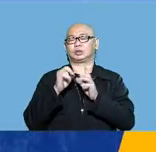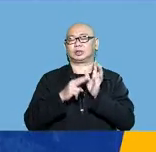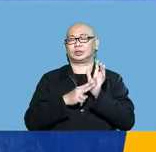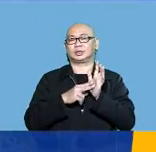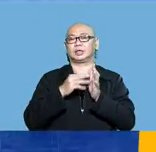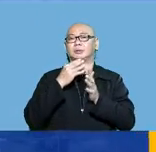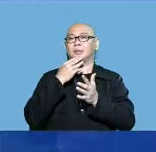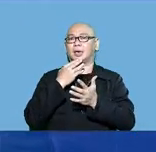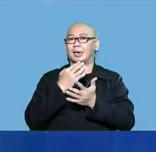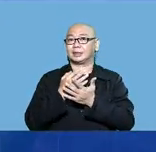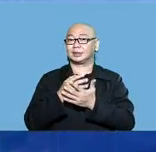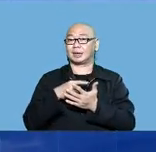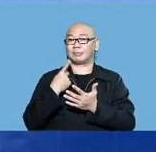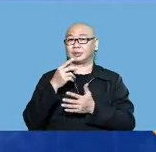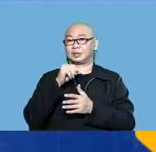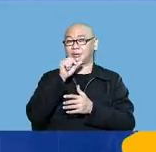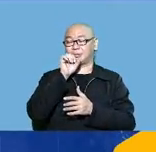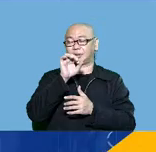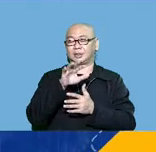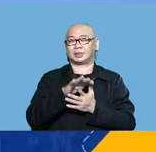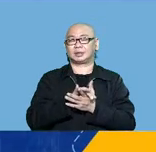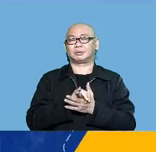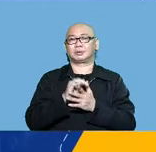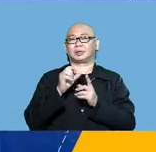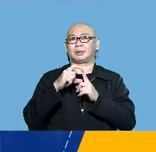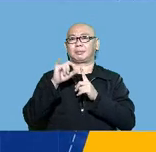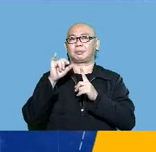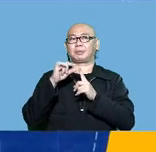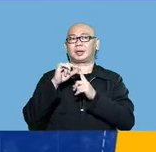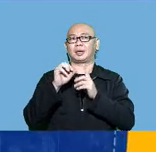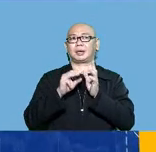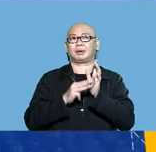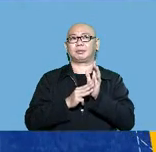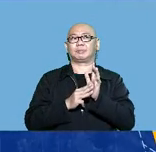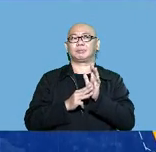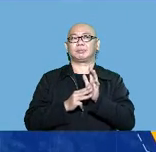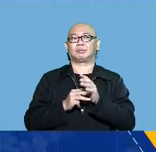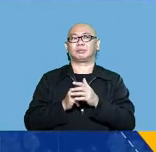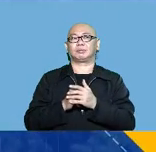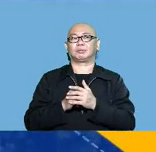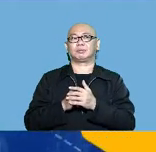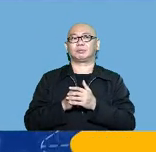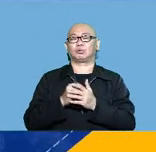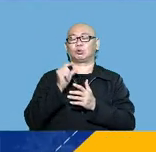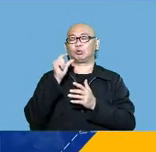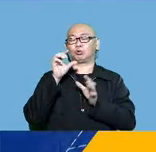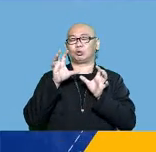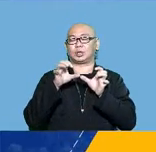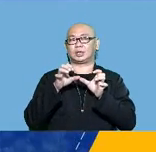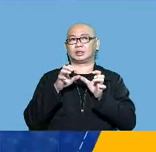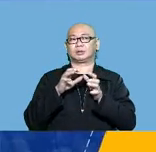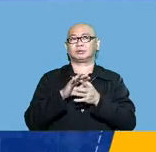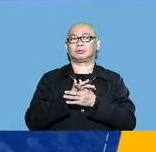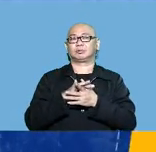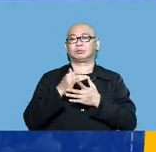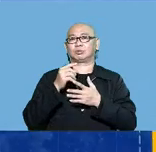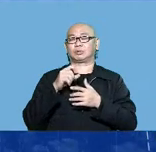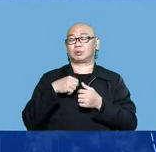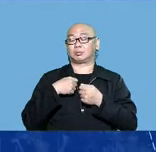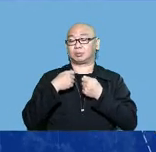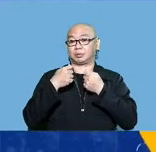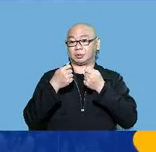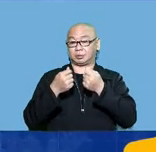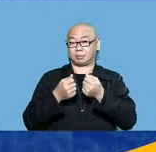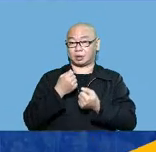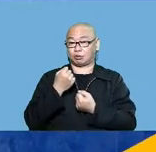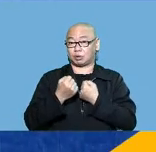Terima kasih kami sampaikan juga kepada LPPM UNES yang telah memberikan fasilitasi kepada kami untuk